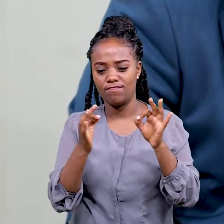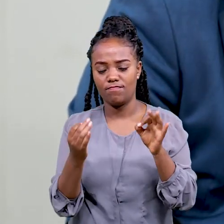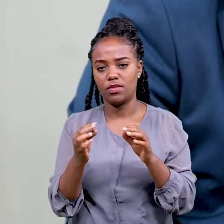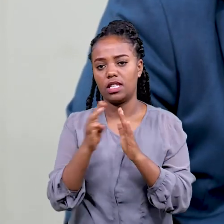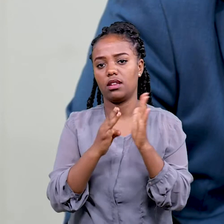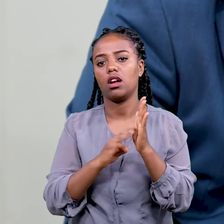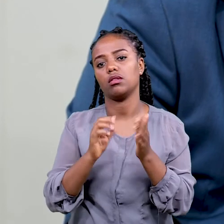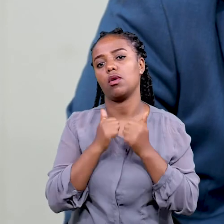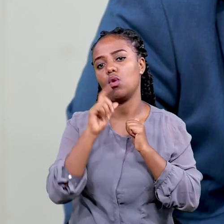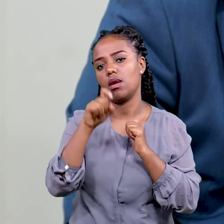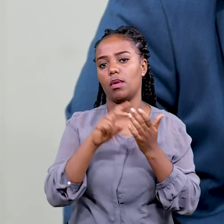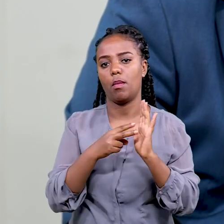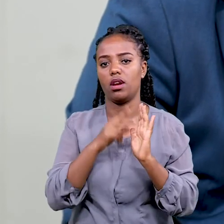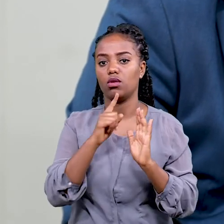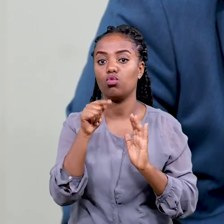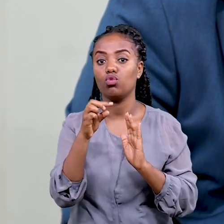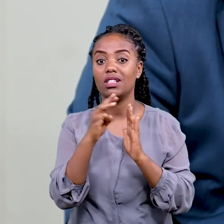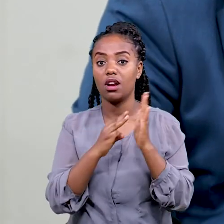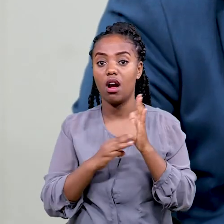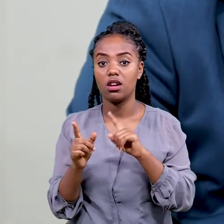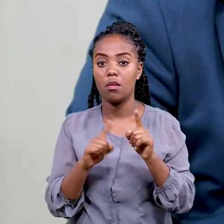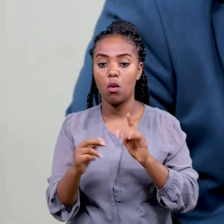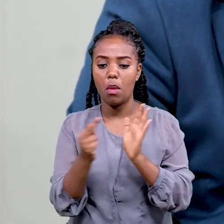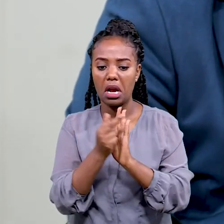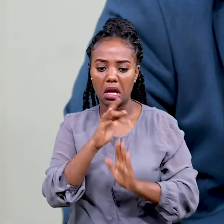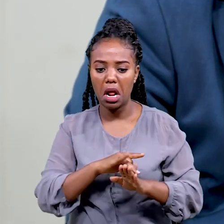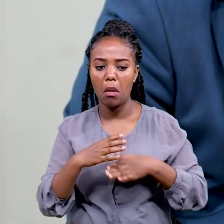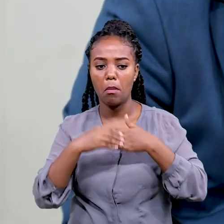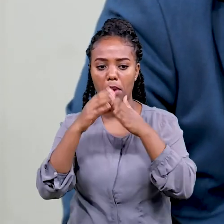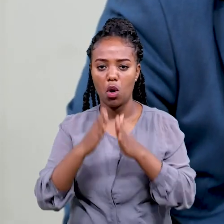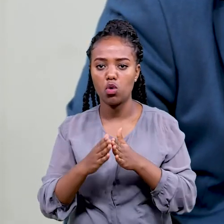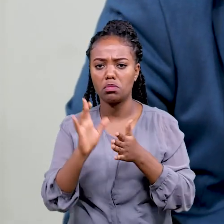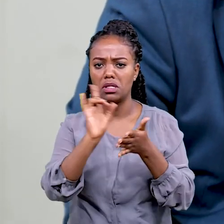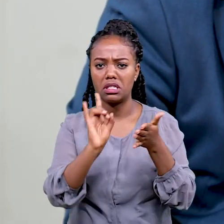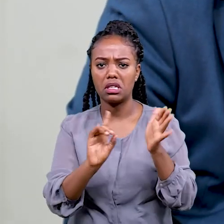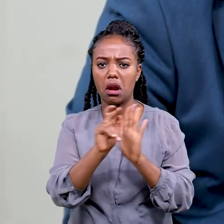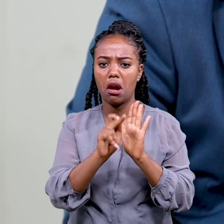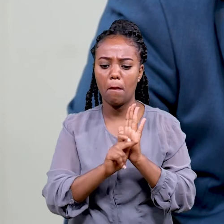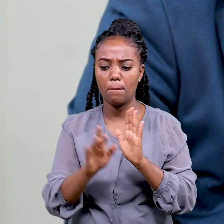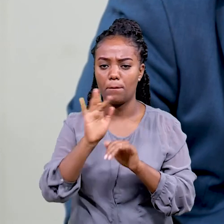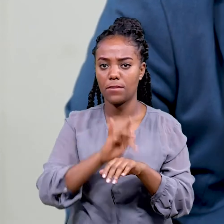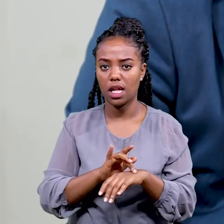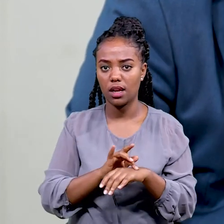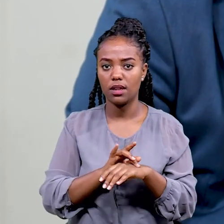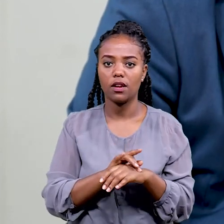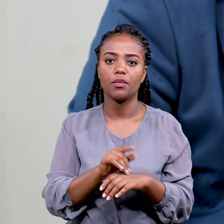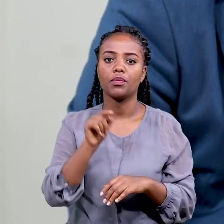መኖር አለበት ማለት እንችላለን። ይህ ስርዓት ደግሞ በህጋችን ላይ በመመሪያዎቻችን በዝርዝር ደንቦች ላይ